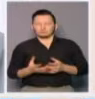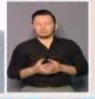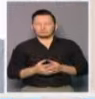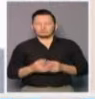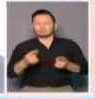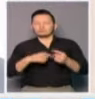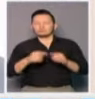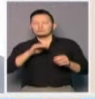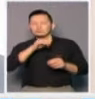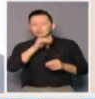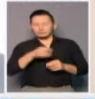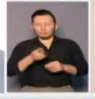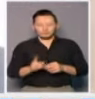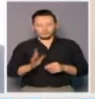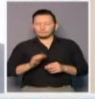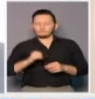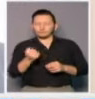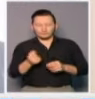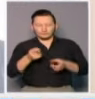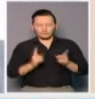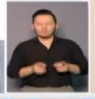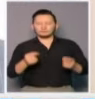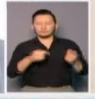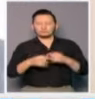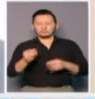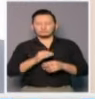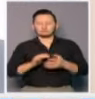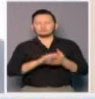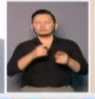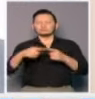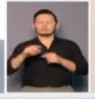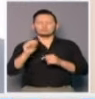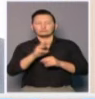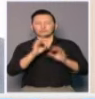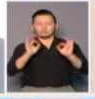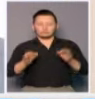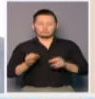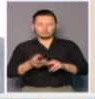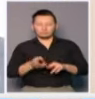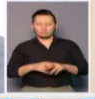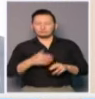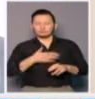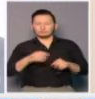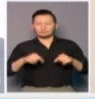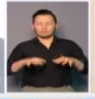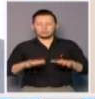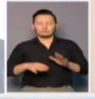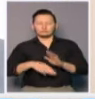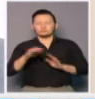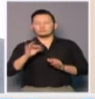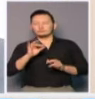нашим каким-то профессиональным интересам. Подобной ассоциации нет ни в одной специальности. Поэтому у нас сегодня представители